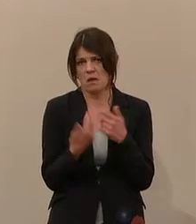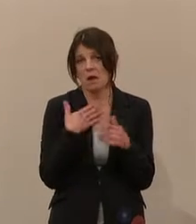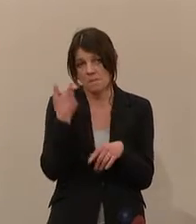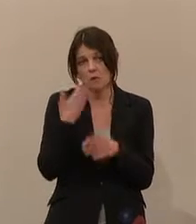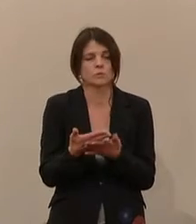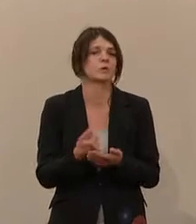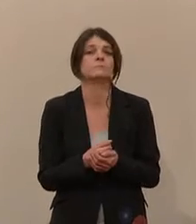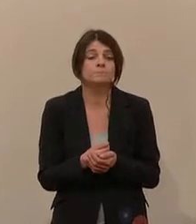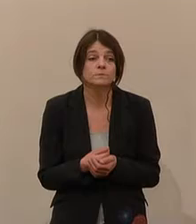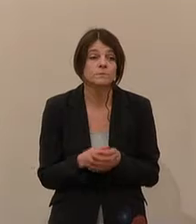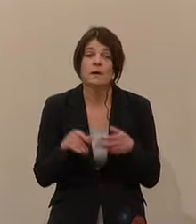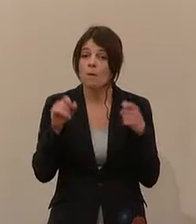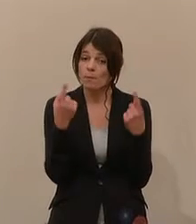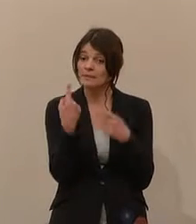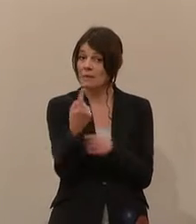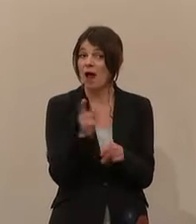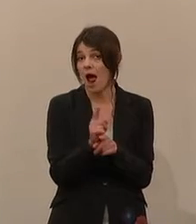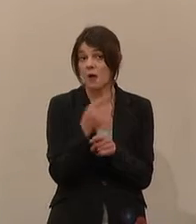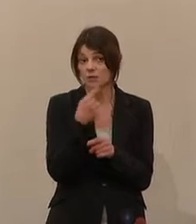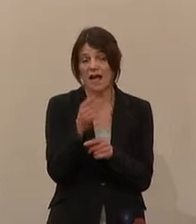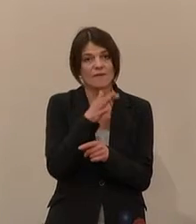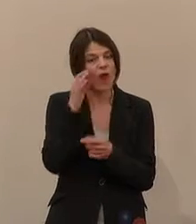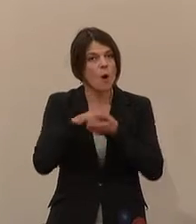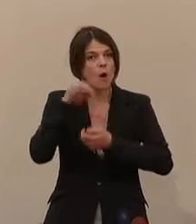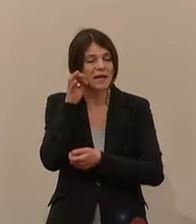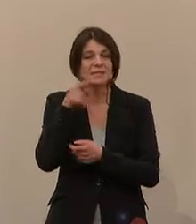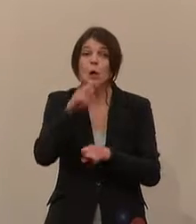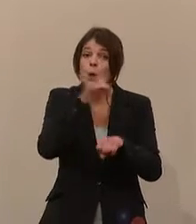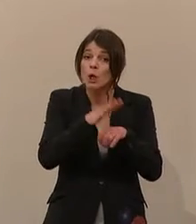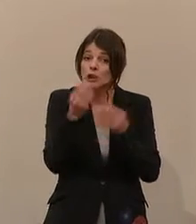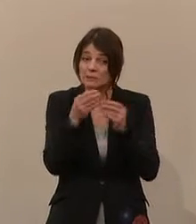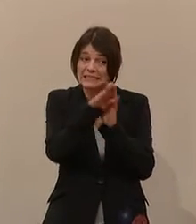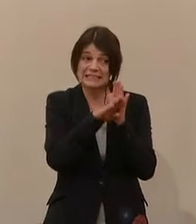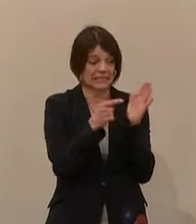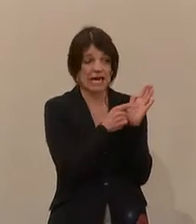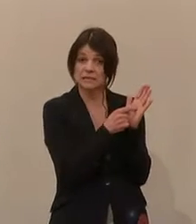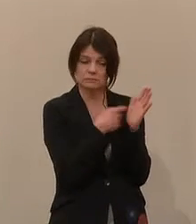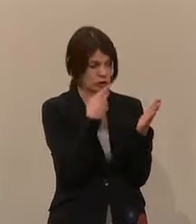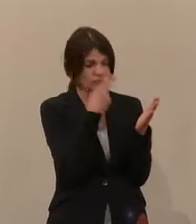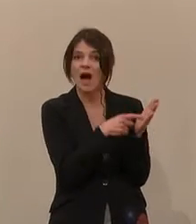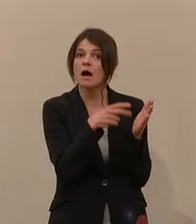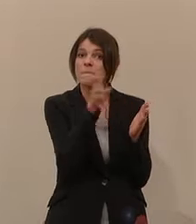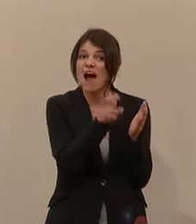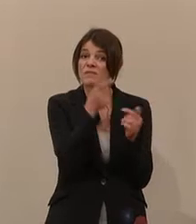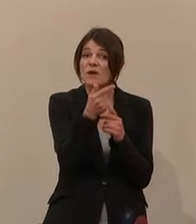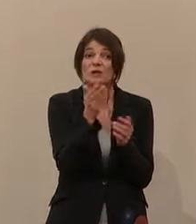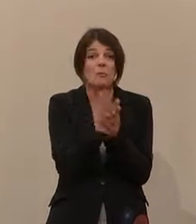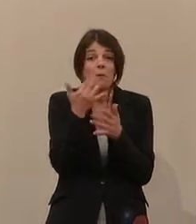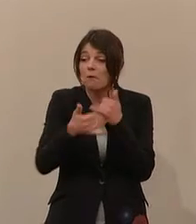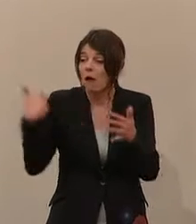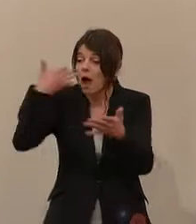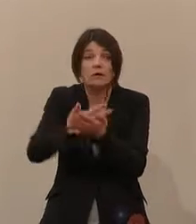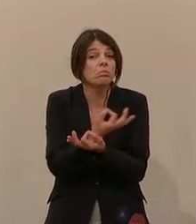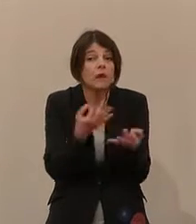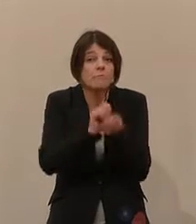Sicht. Und insbesondere, wenn Sie haben es auch angesprochen, Frau Kollegin, das Glücksspielgesetz, wenn wir uns das anschauen, dass da in § 20 seit Jahren nichts passiert